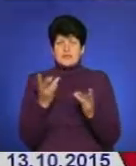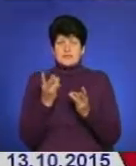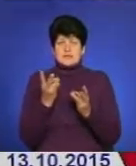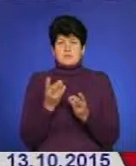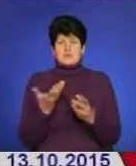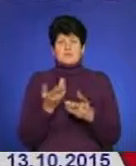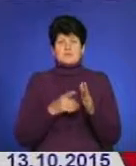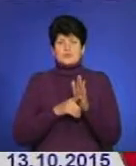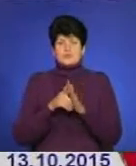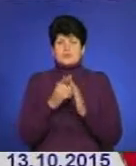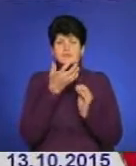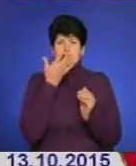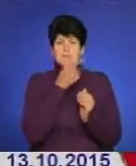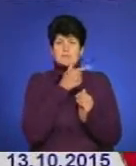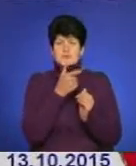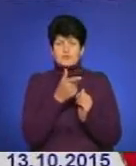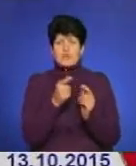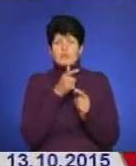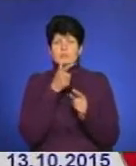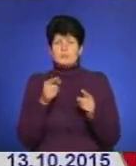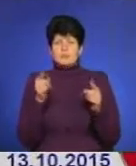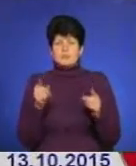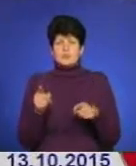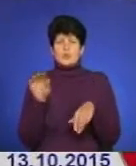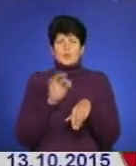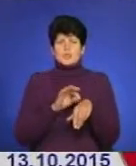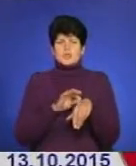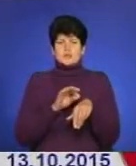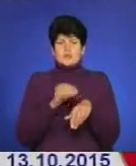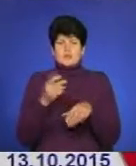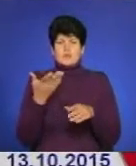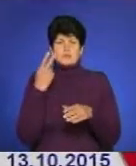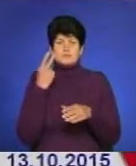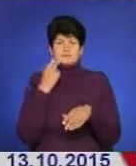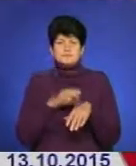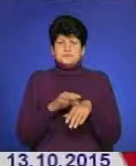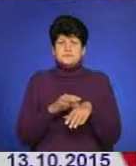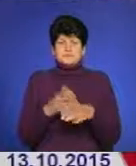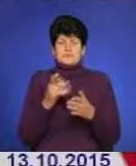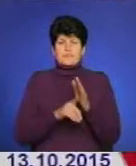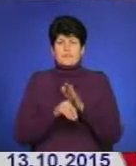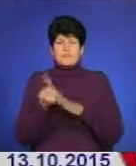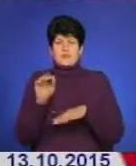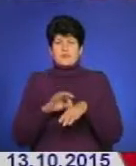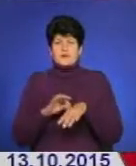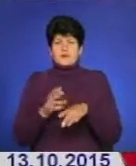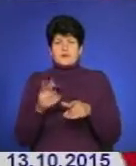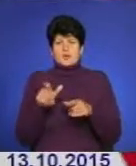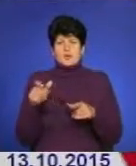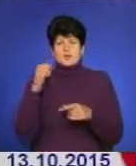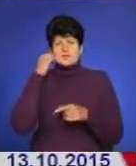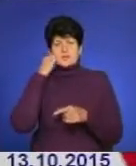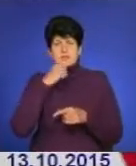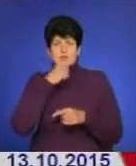теплий період року. У період міжсезоння загострюються хронічні захворювання. Здебільшого страждають від цього дорослі і люди похилого